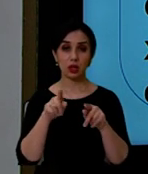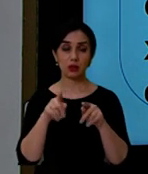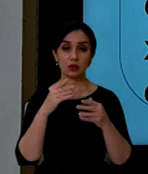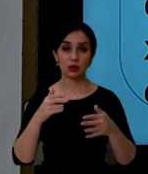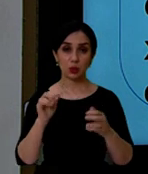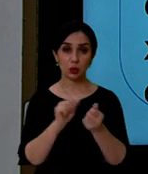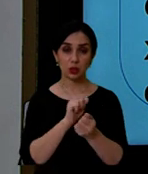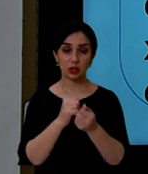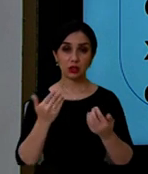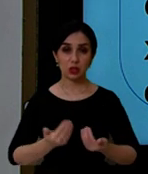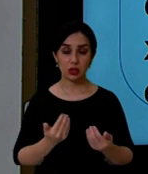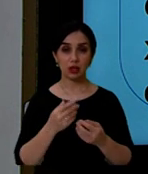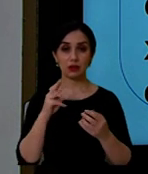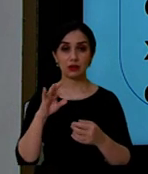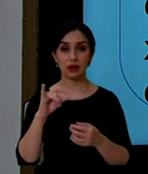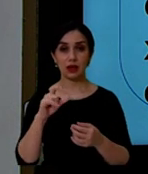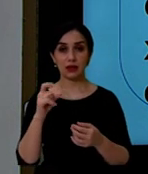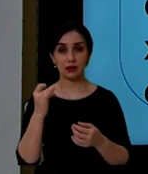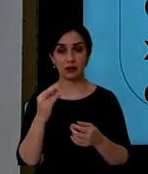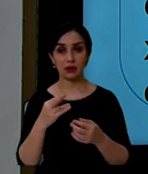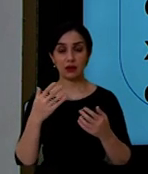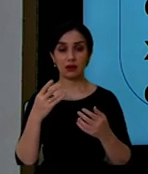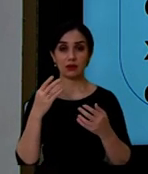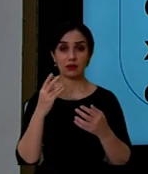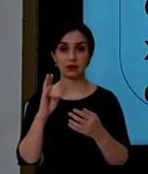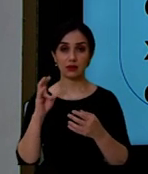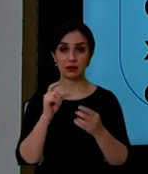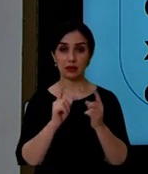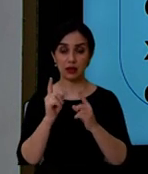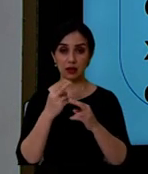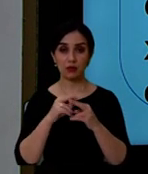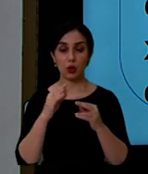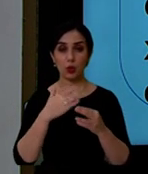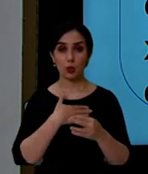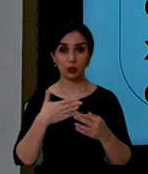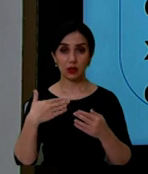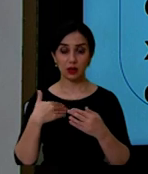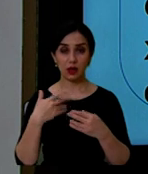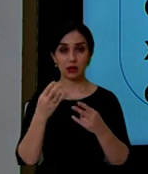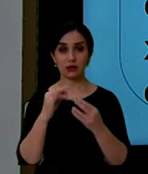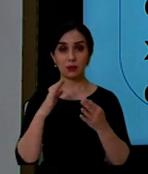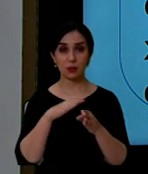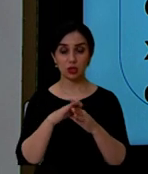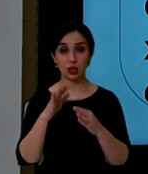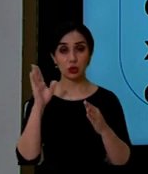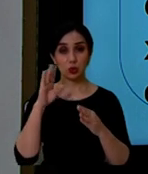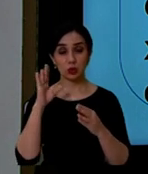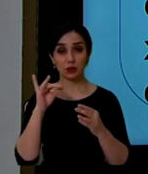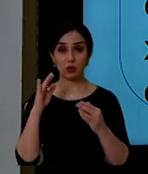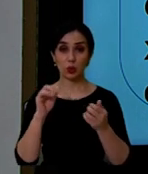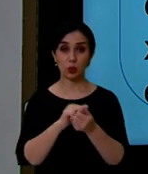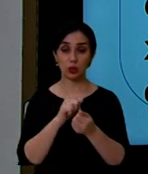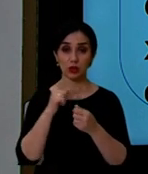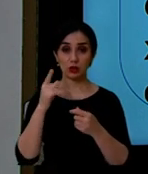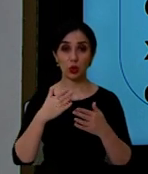hayvonlarda traxeya naylari va o'pkalar bajaradi. Suvda hamda quruqda yashovchilarda esa